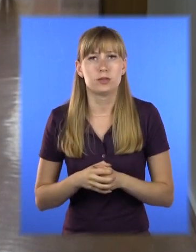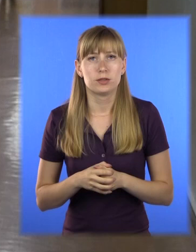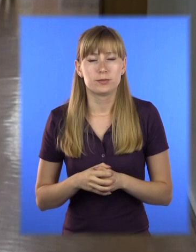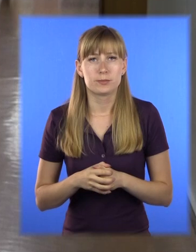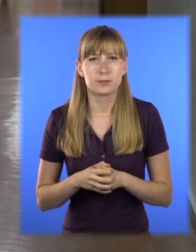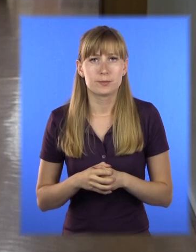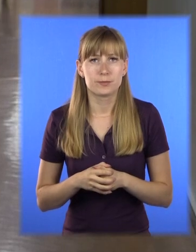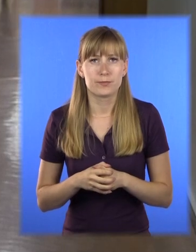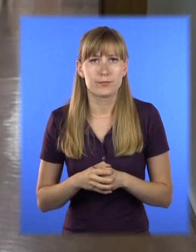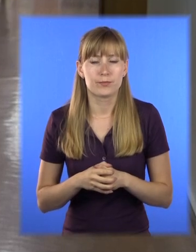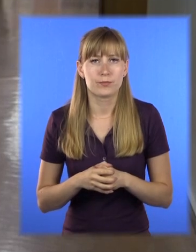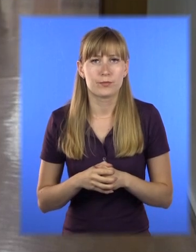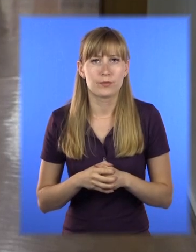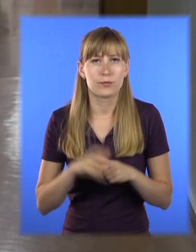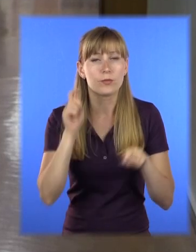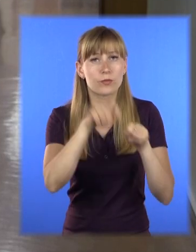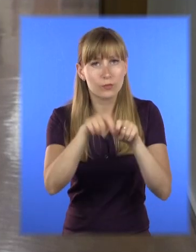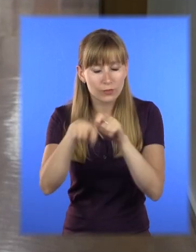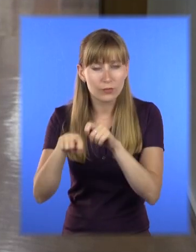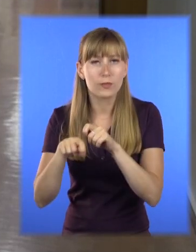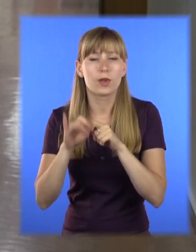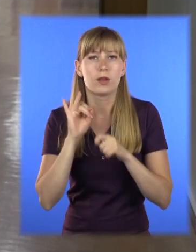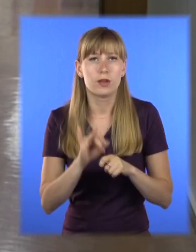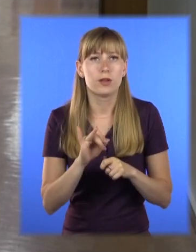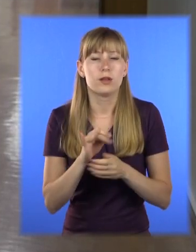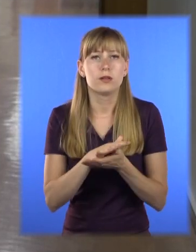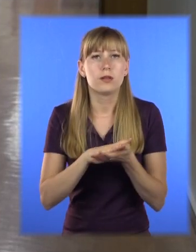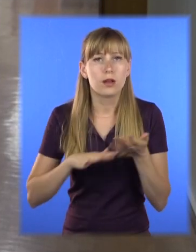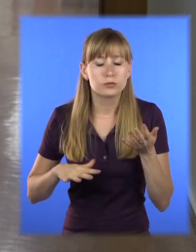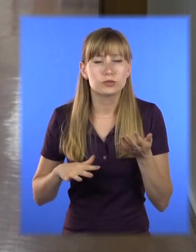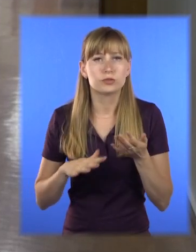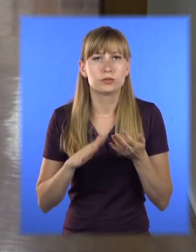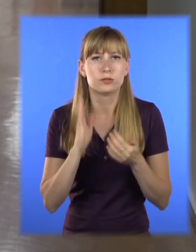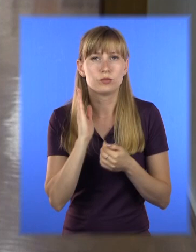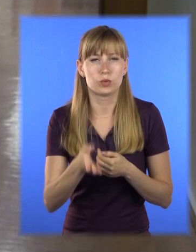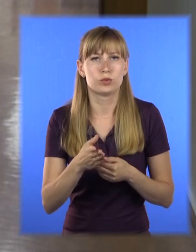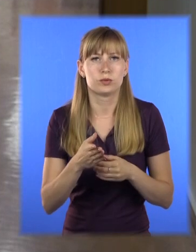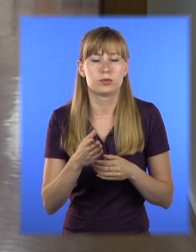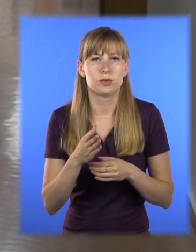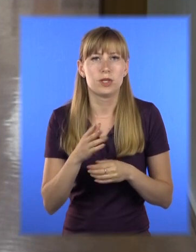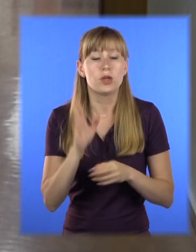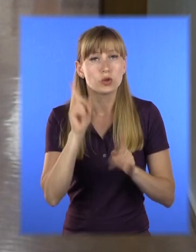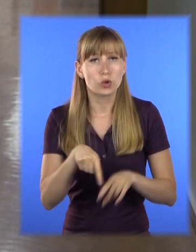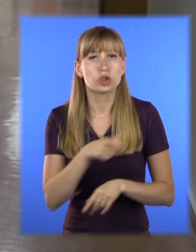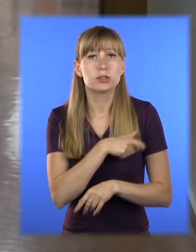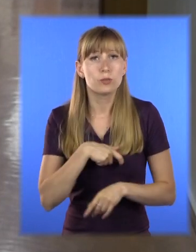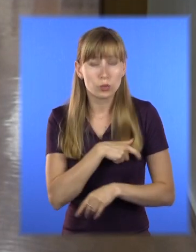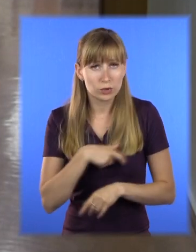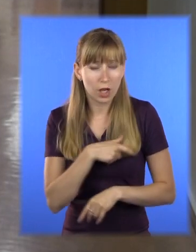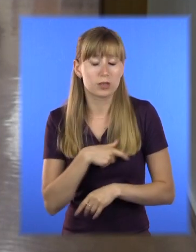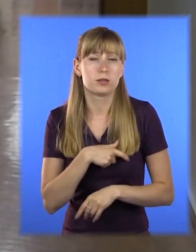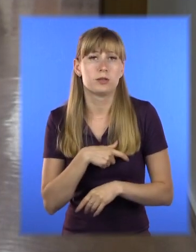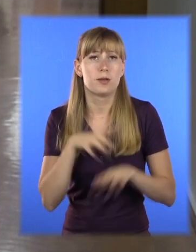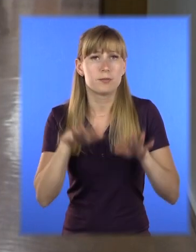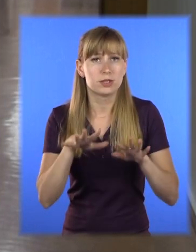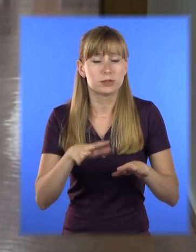громадськості по виконанню підприємством заходів. І буде паралельно розглянуто депутатами міської